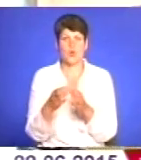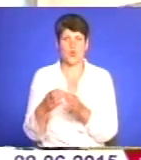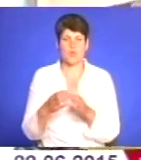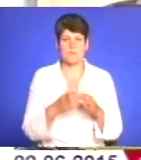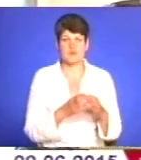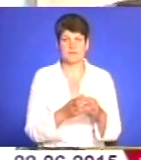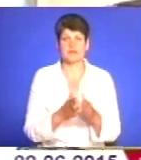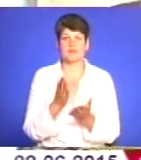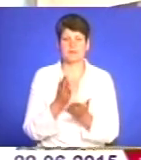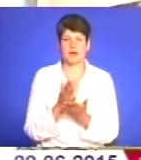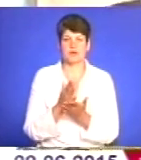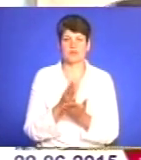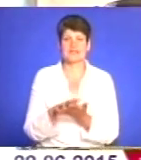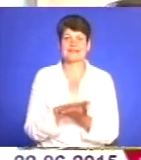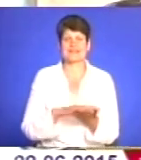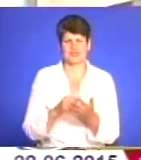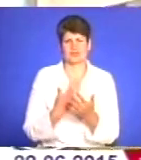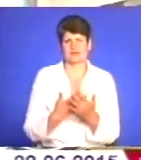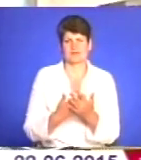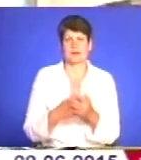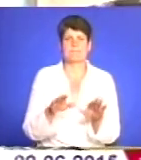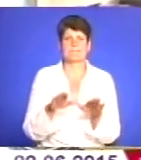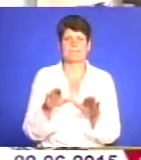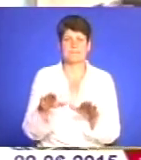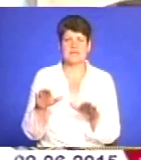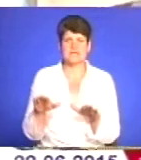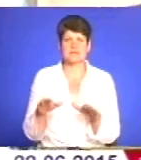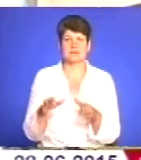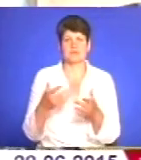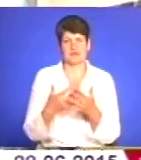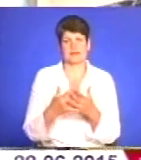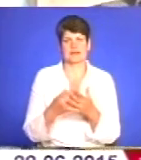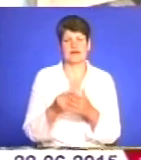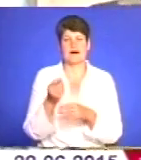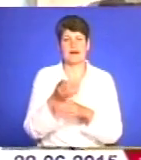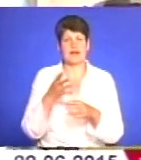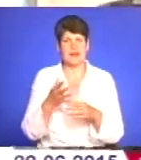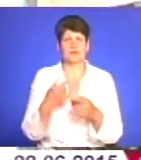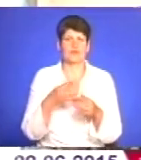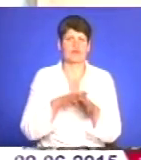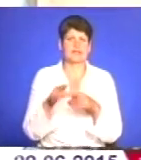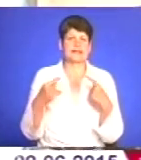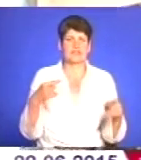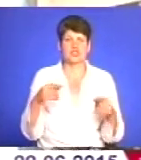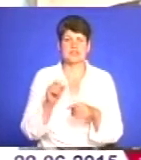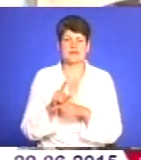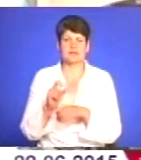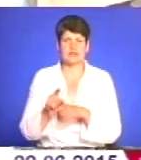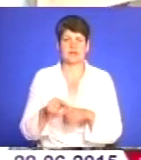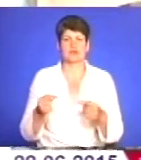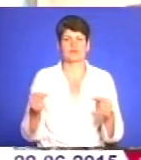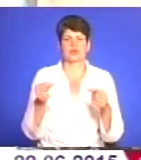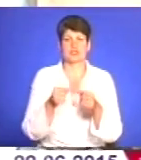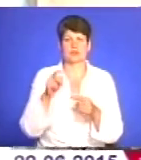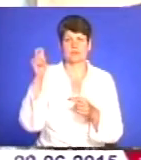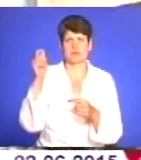мають знешкодити умовно там міст, ракету, виконати інші завдання і відповідно своєчасно